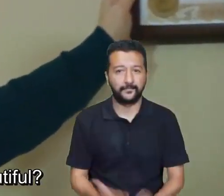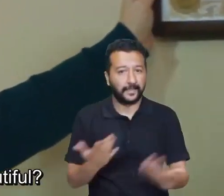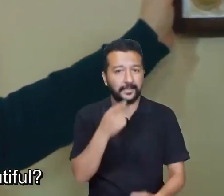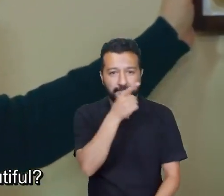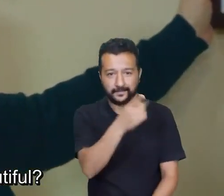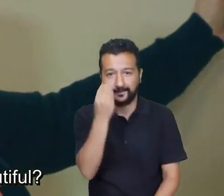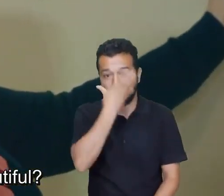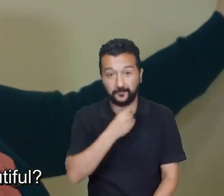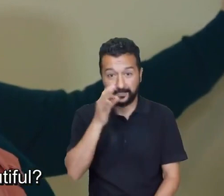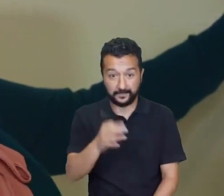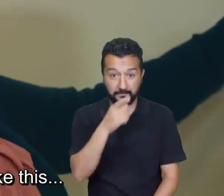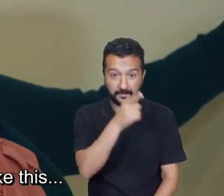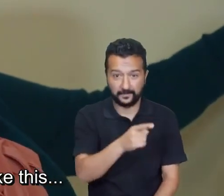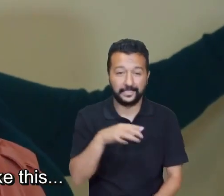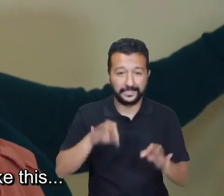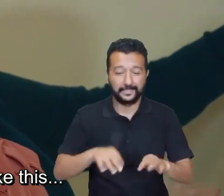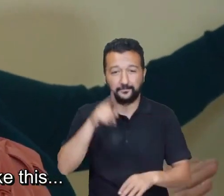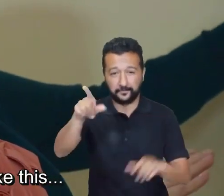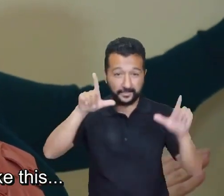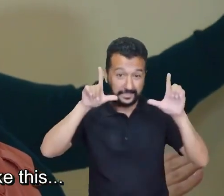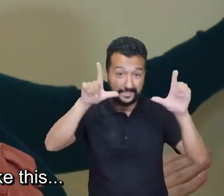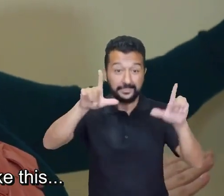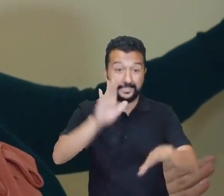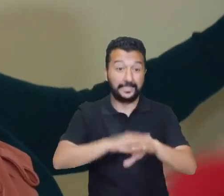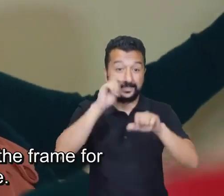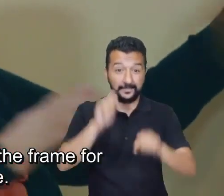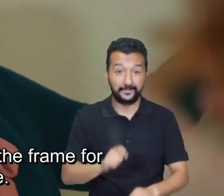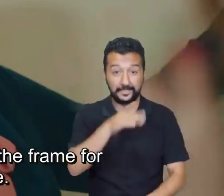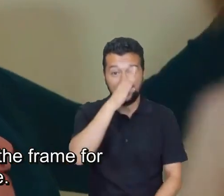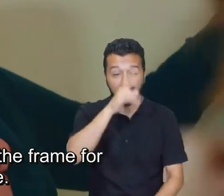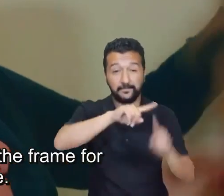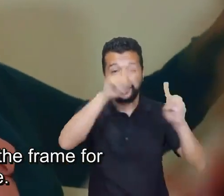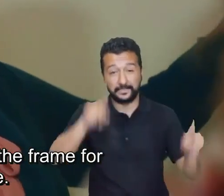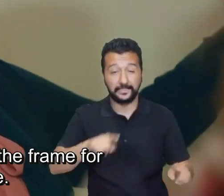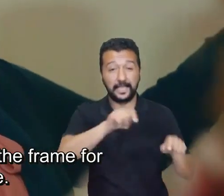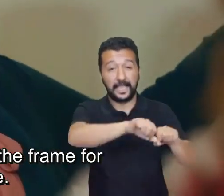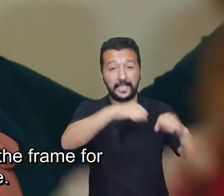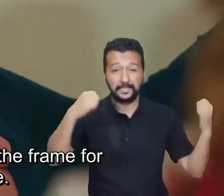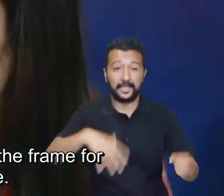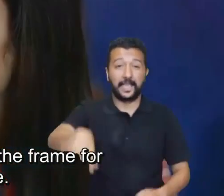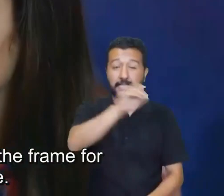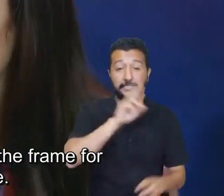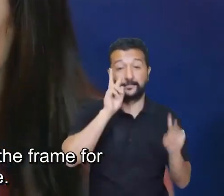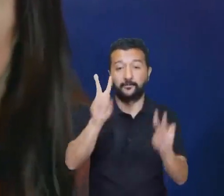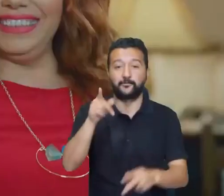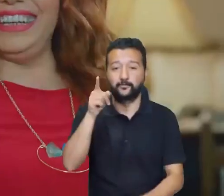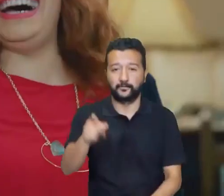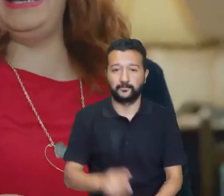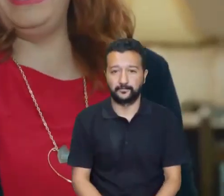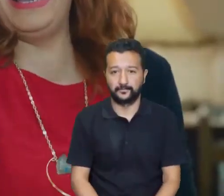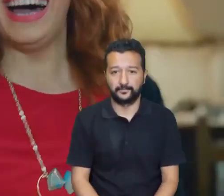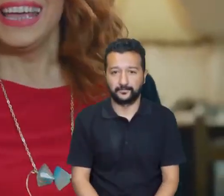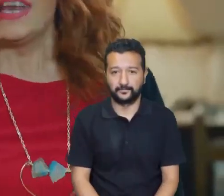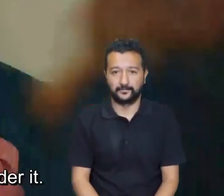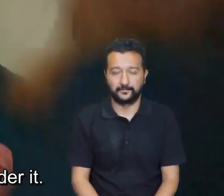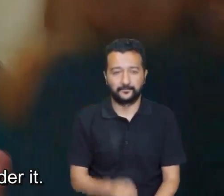Nasıl? Güzel değil mi? Şimdi bunu buraya böyle asacağım. Camı çerçeveyi de açacağım. Herkesler görsün. Diplomayı